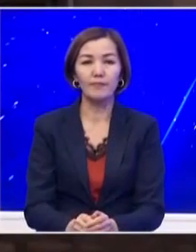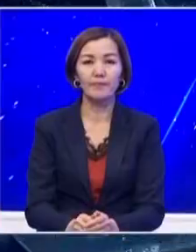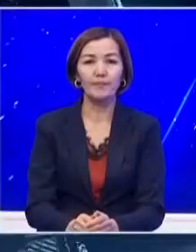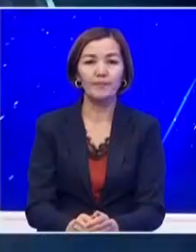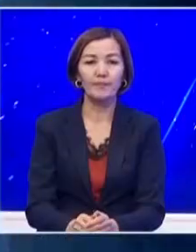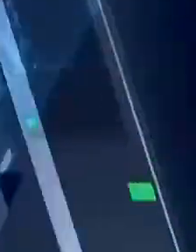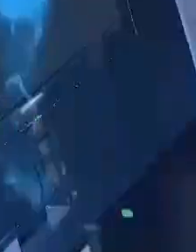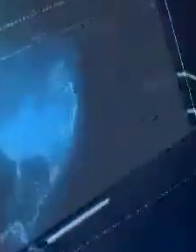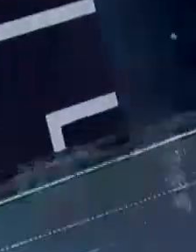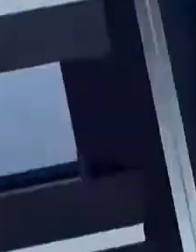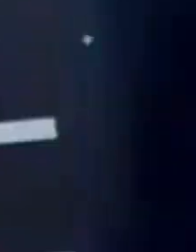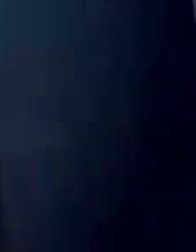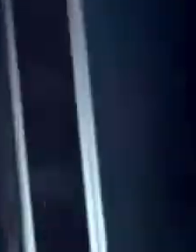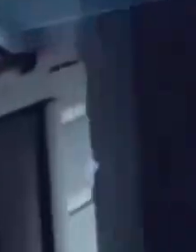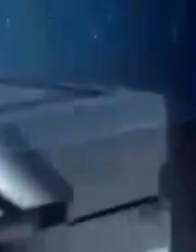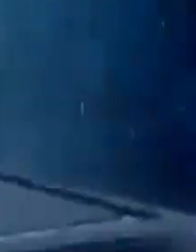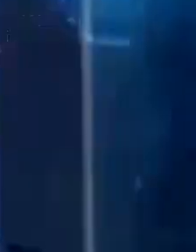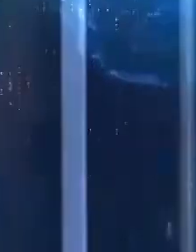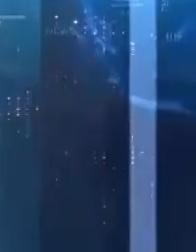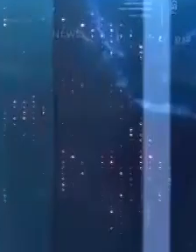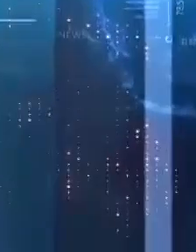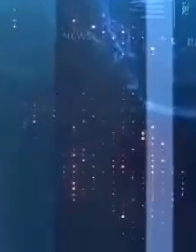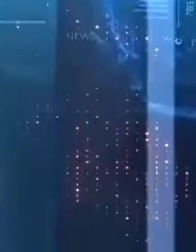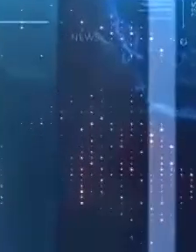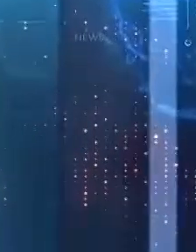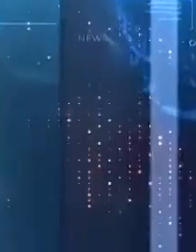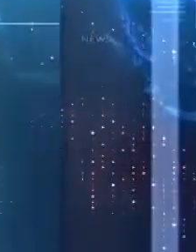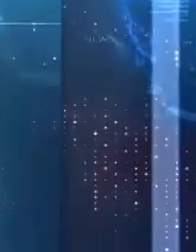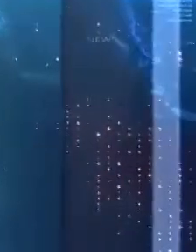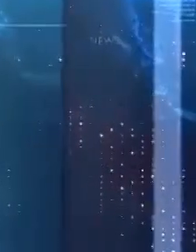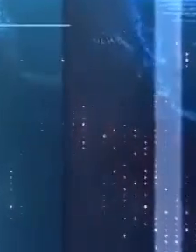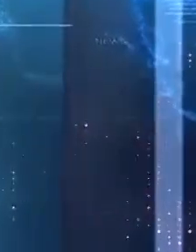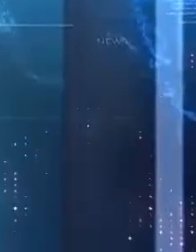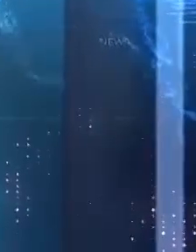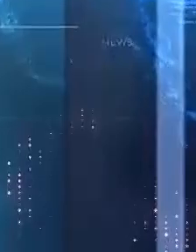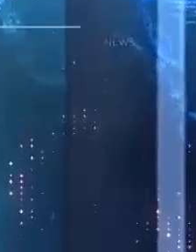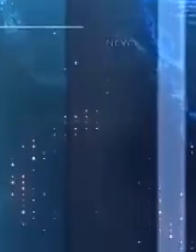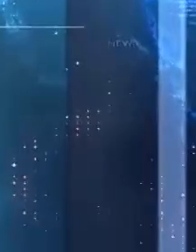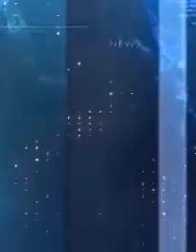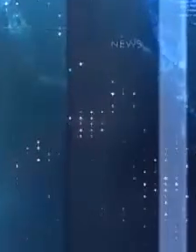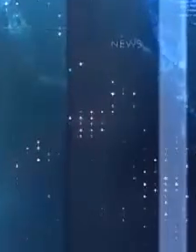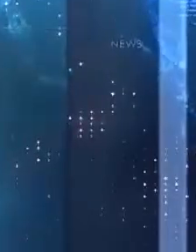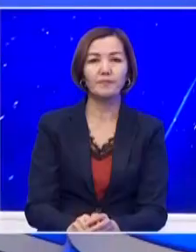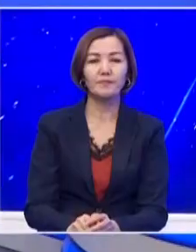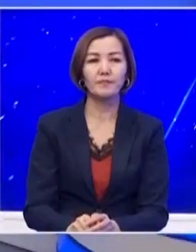алады. Алмат Хамид, Жандос Назарбаев, Асхат Мұсабеков, Жетсу арнасы, Алматы облысынан.